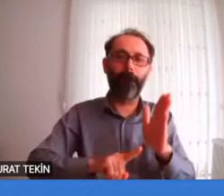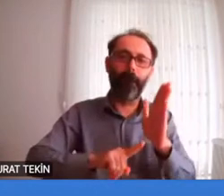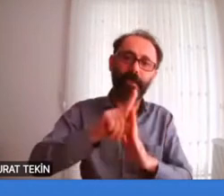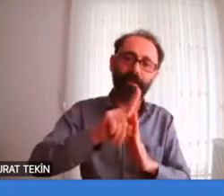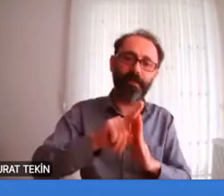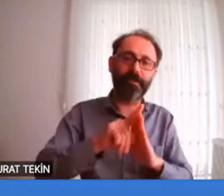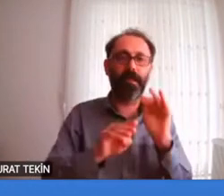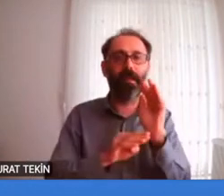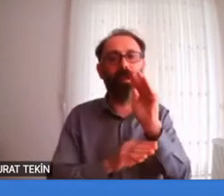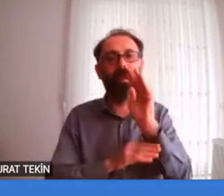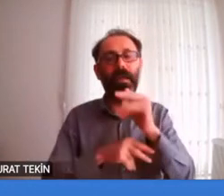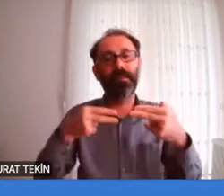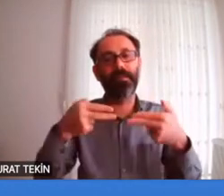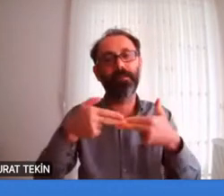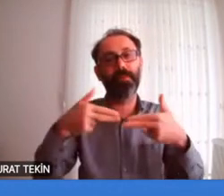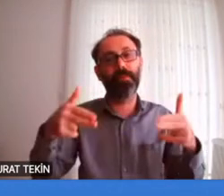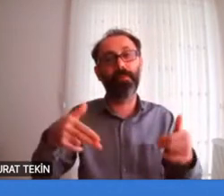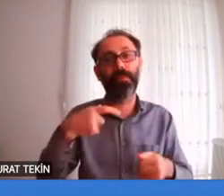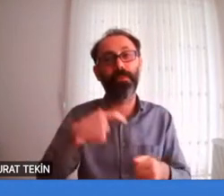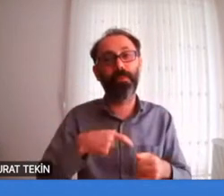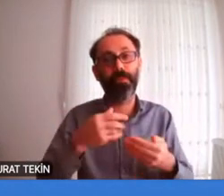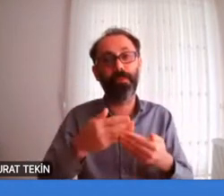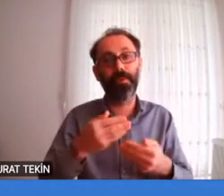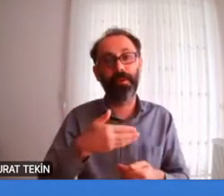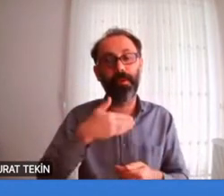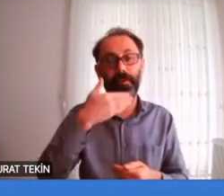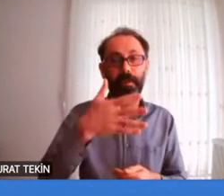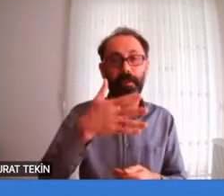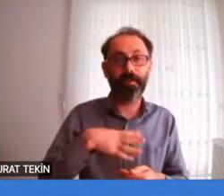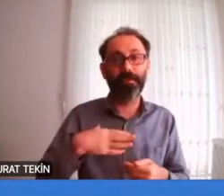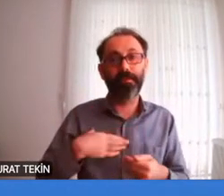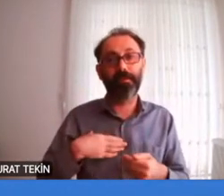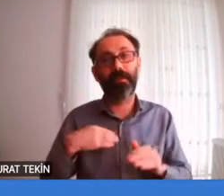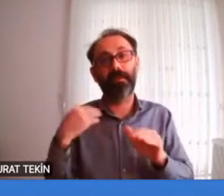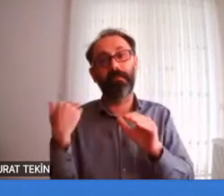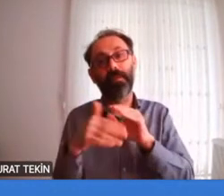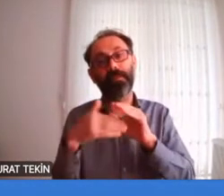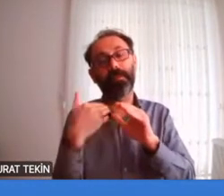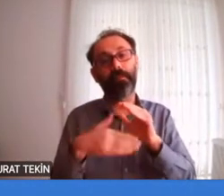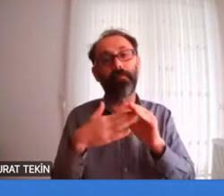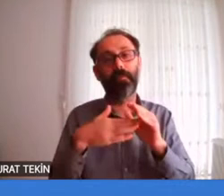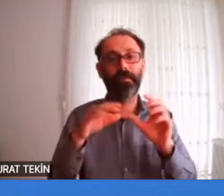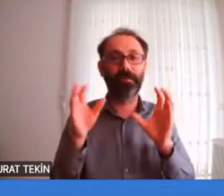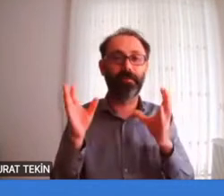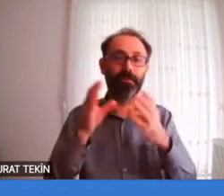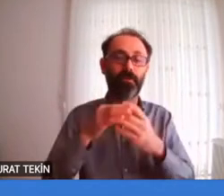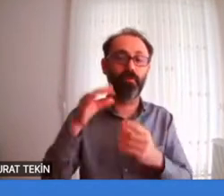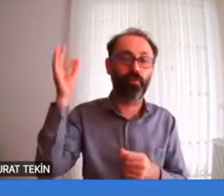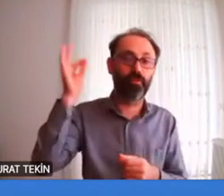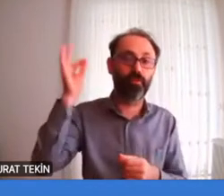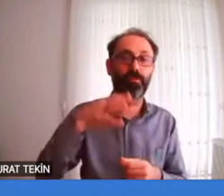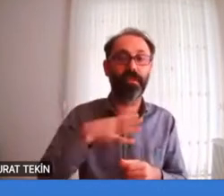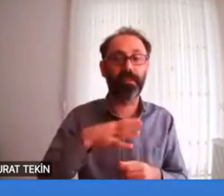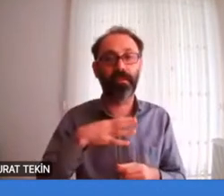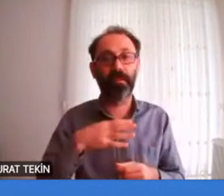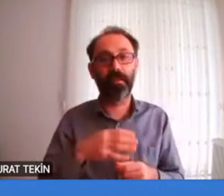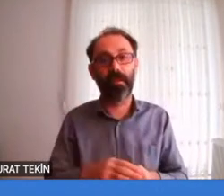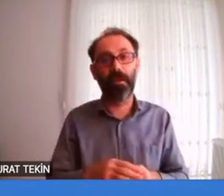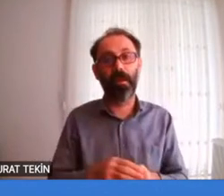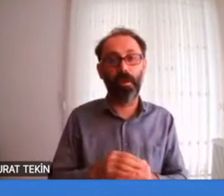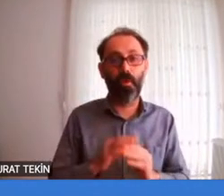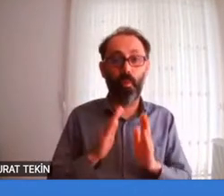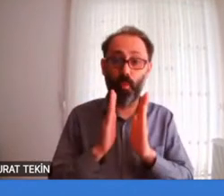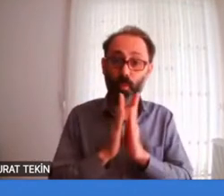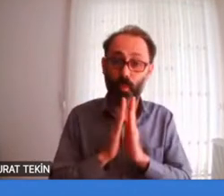hikayelerini hem de özellikle vermek istedikleri mesajları takımın kendisinden duymak isterim. Çok özür dilerim ama